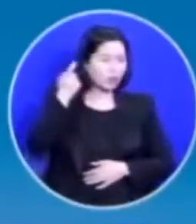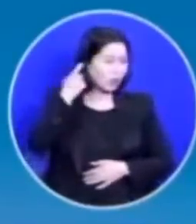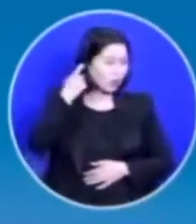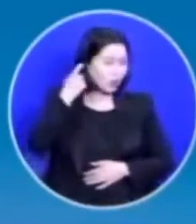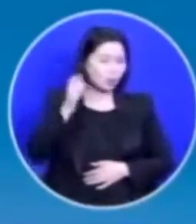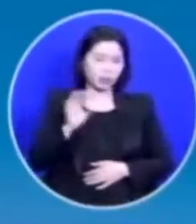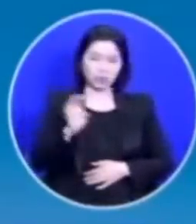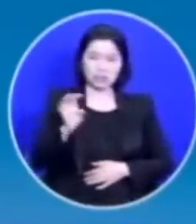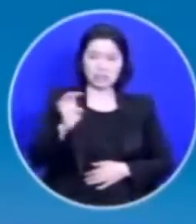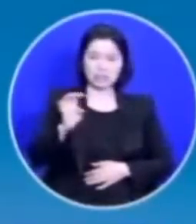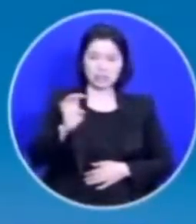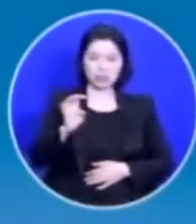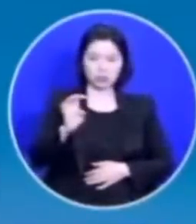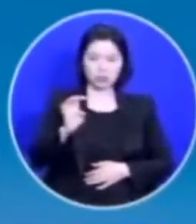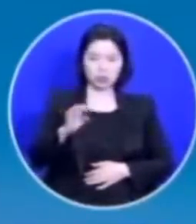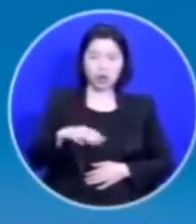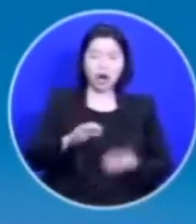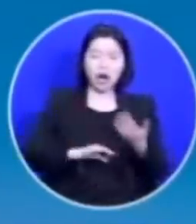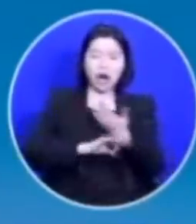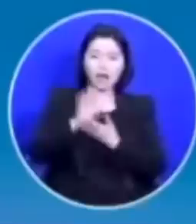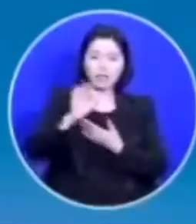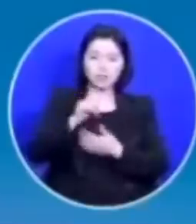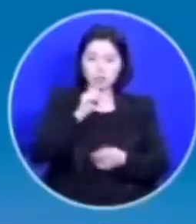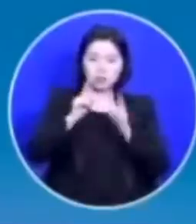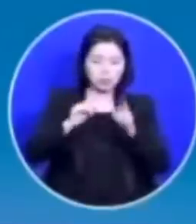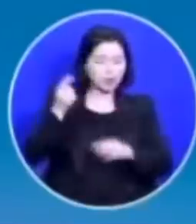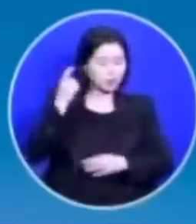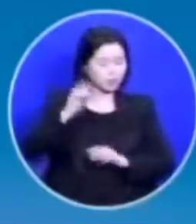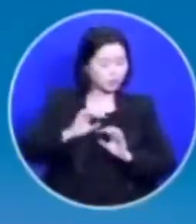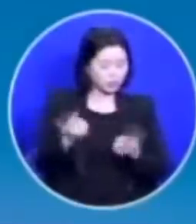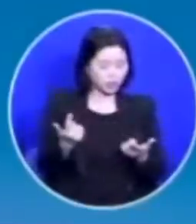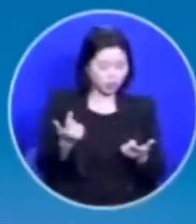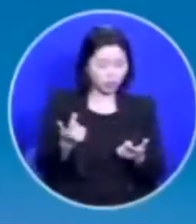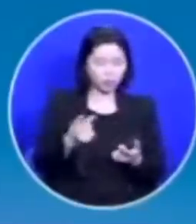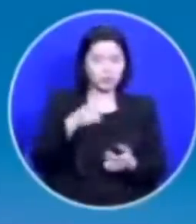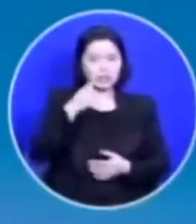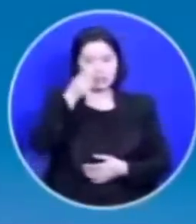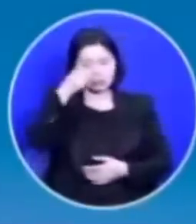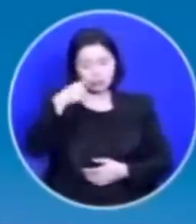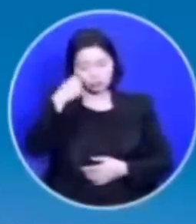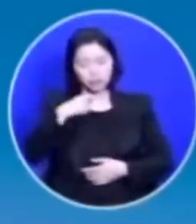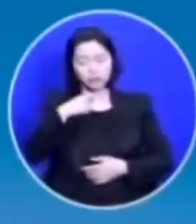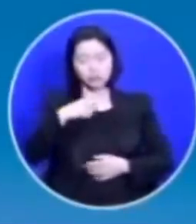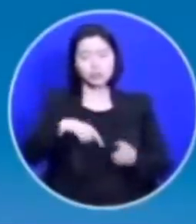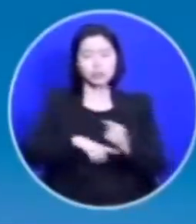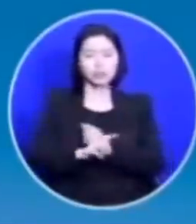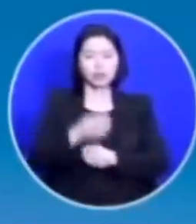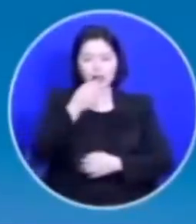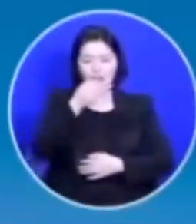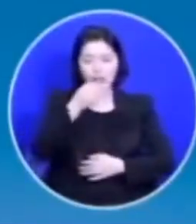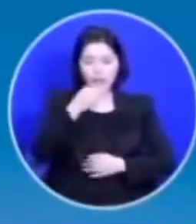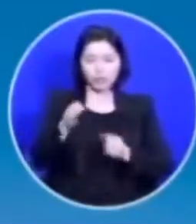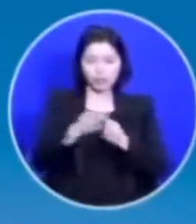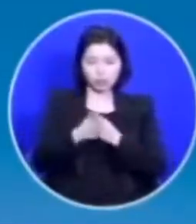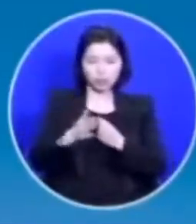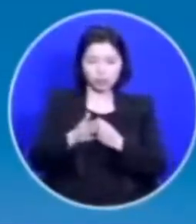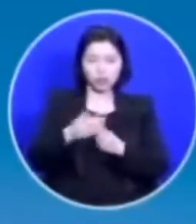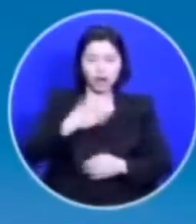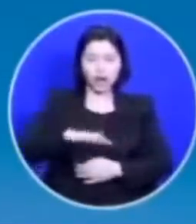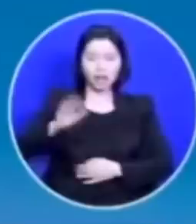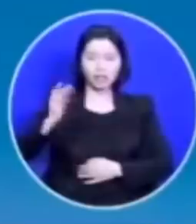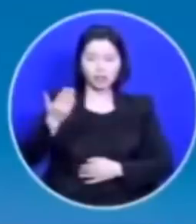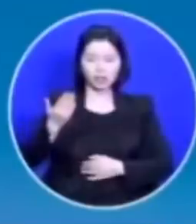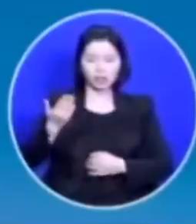육박합니다 아침에 아이가 말을 안 듣고 징징 거렸더니 육아 감기 때문이었음을 알게 되니 더